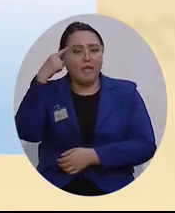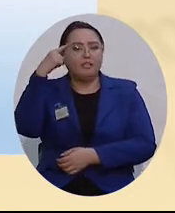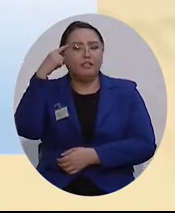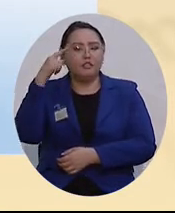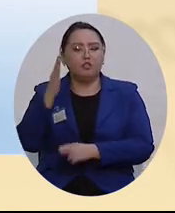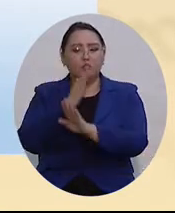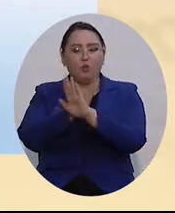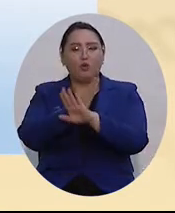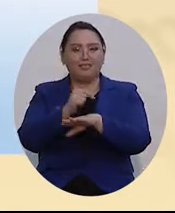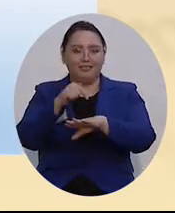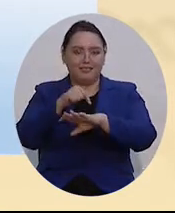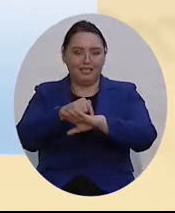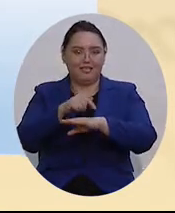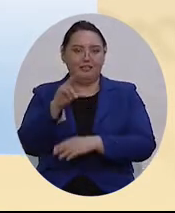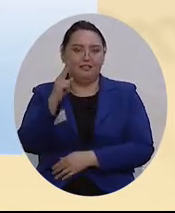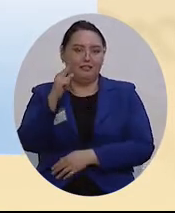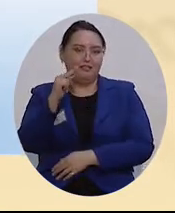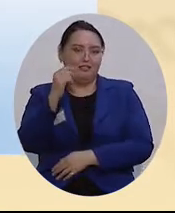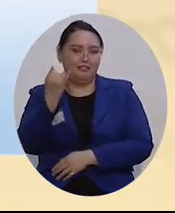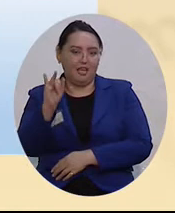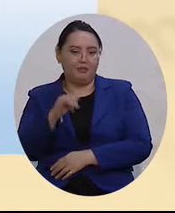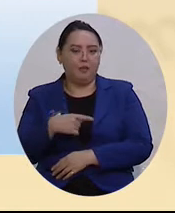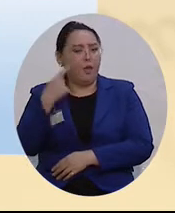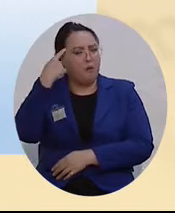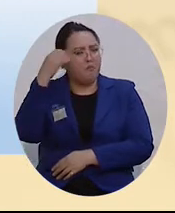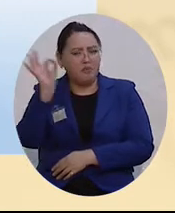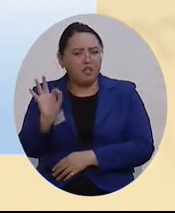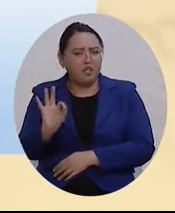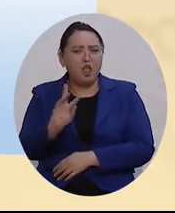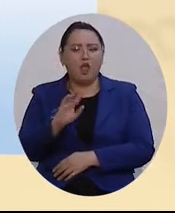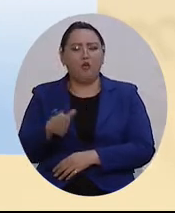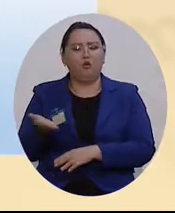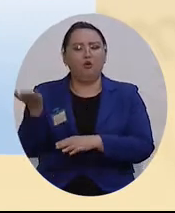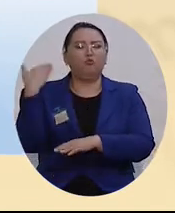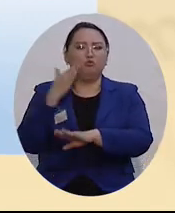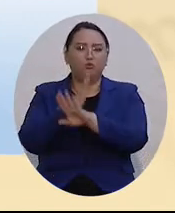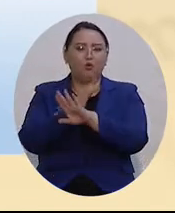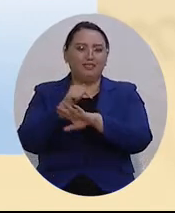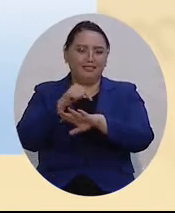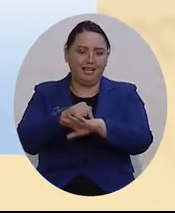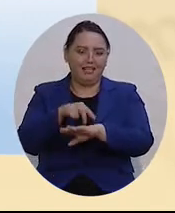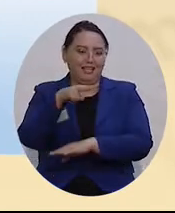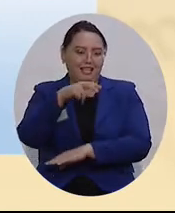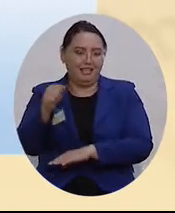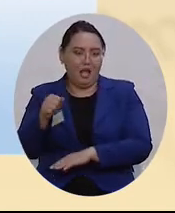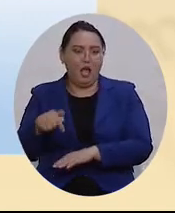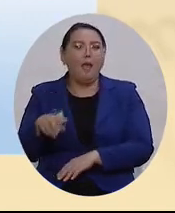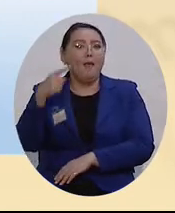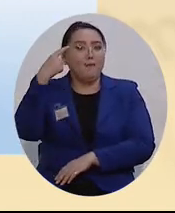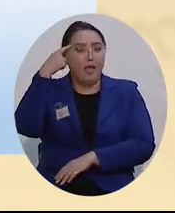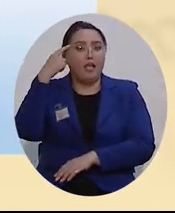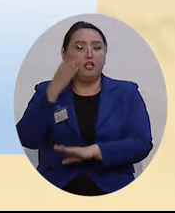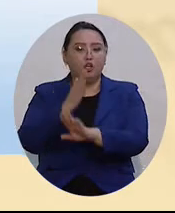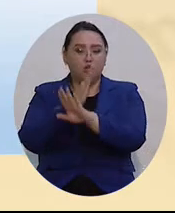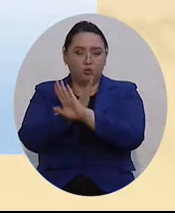За жай буюу чай нөхцөл мэдэгдээгүй өнгөрсөн цагийн утгыг илэрхийлж байна. За лалэ нөхцөл бол мэдэгдэж өнгөрсөн цагийн утгыг тус